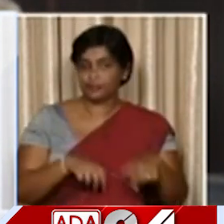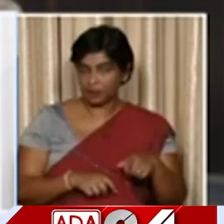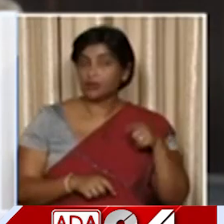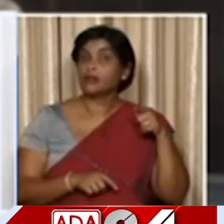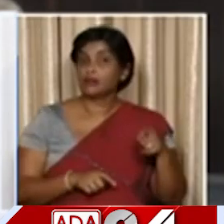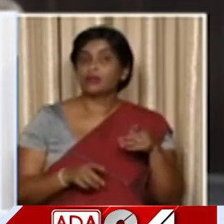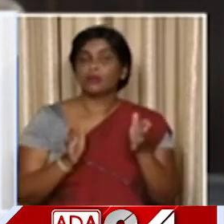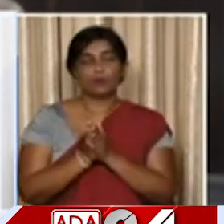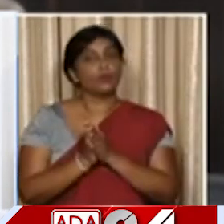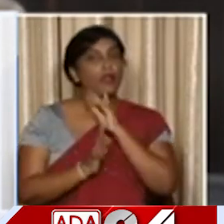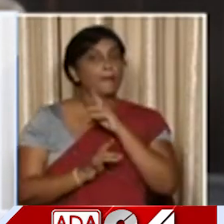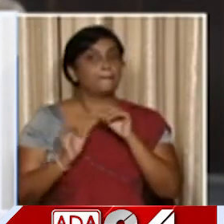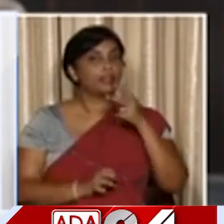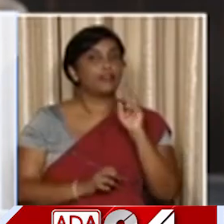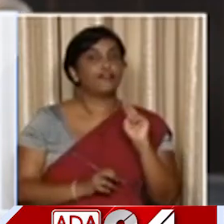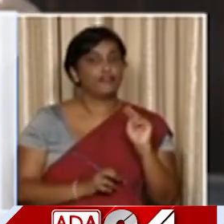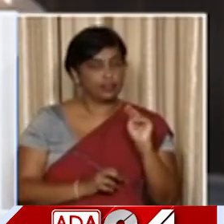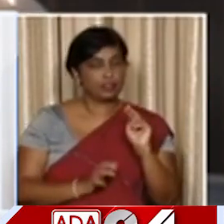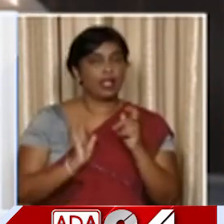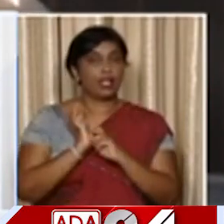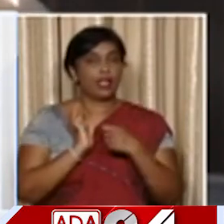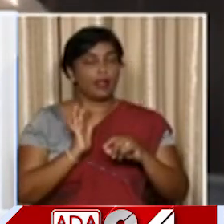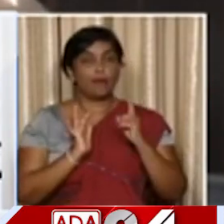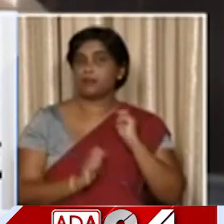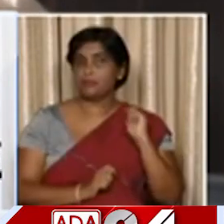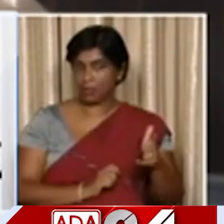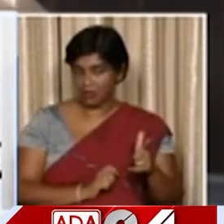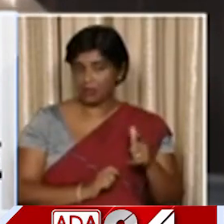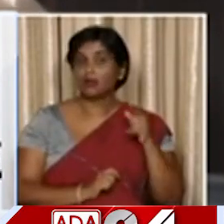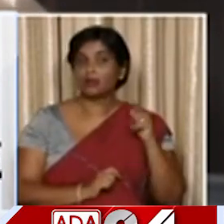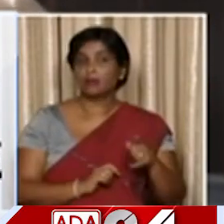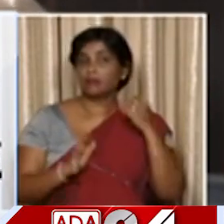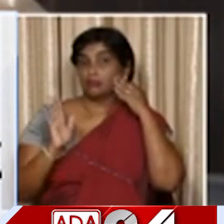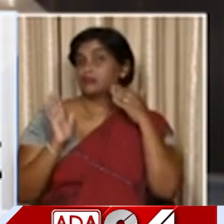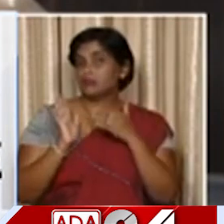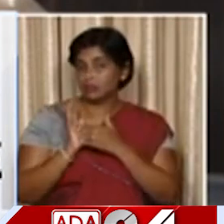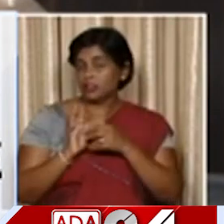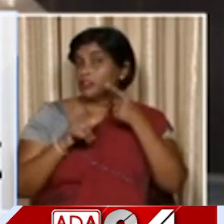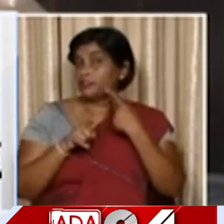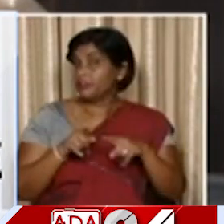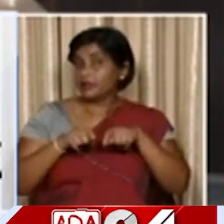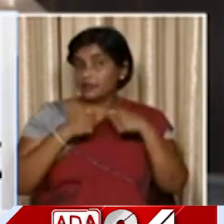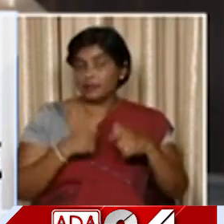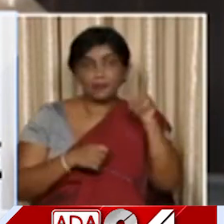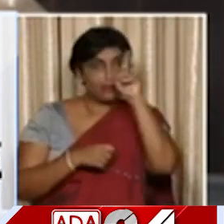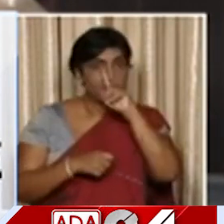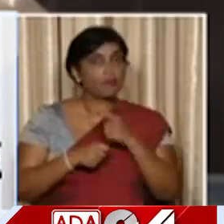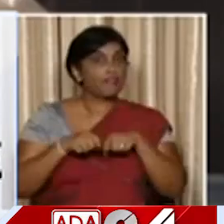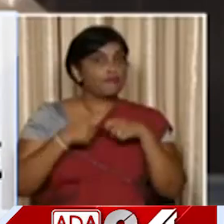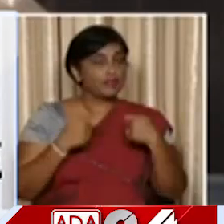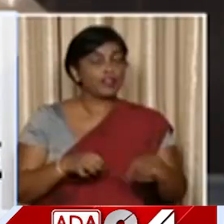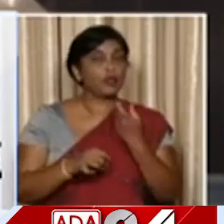ඒ සමග රුපියල් බිලියන 220ක් ණය පොලිය ගෙවීමට වැය වෙනවා. මේ කාරණාවලට පමණක් වැය වෙන මාසික රාජ්‍ය